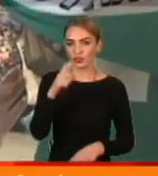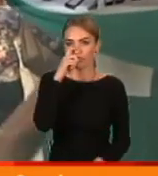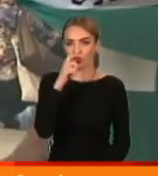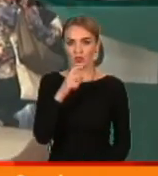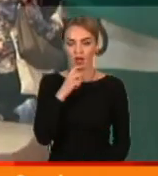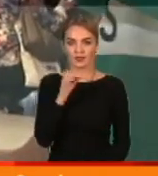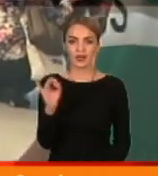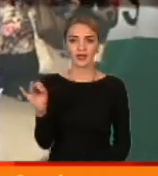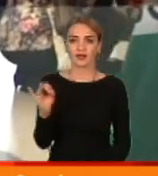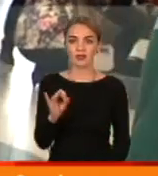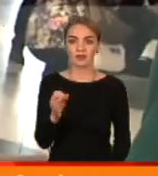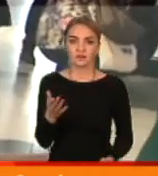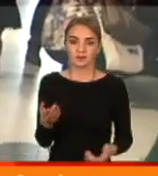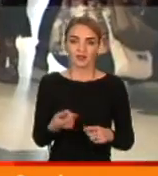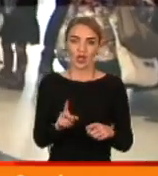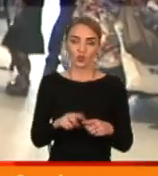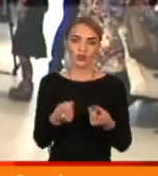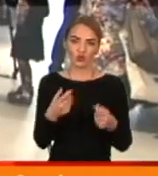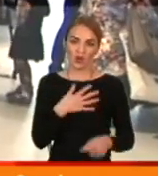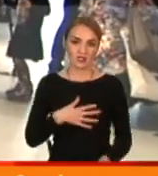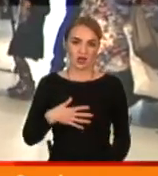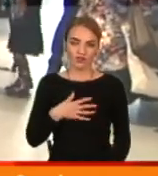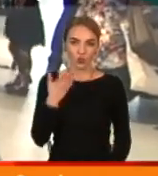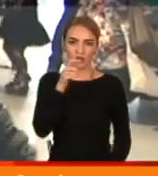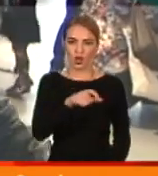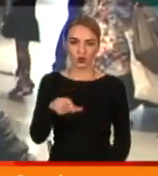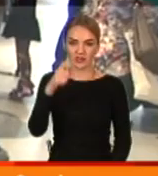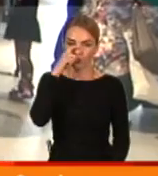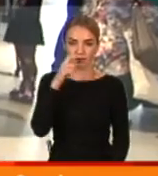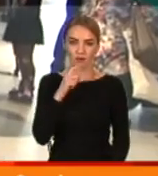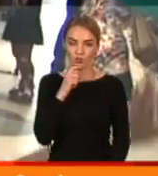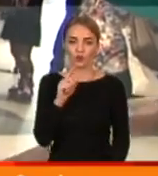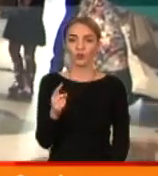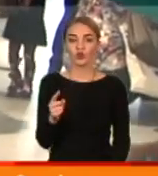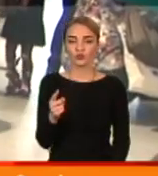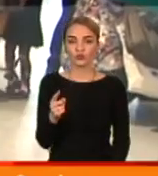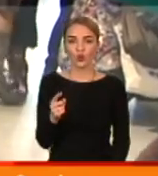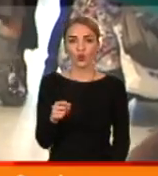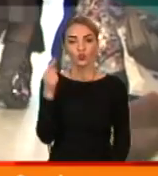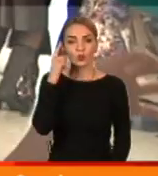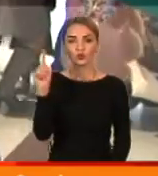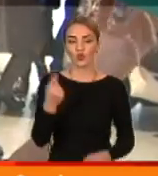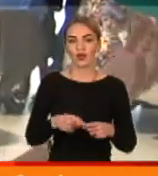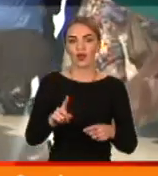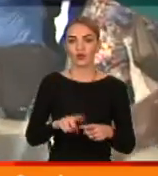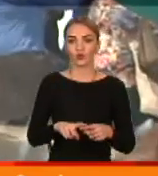і, ну, це немножко розстраює, коли люди не розуміють, чому, ну, вони думають, що це